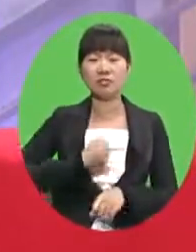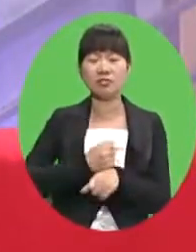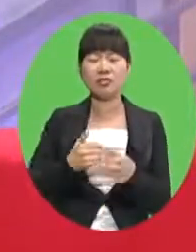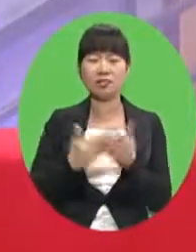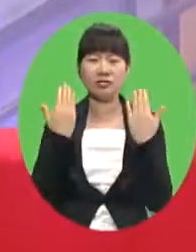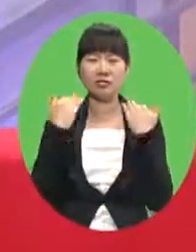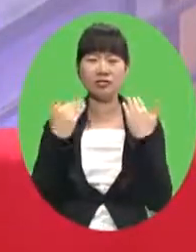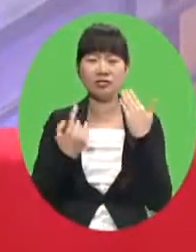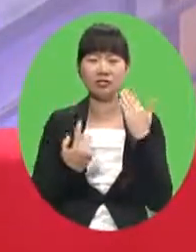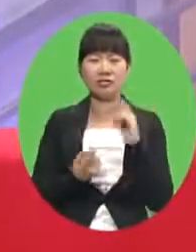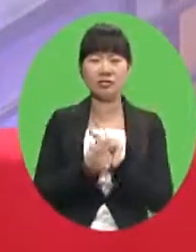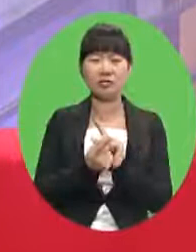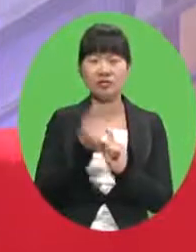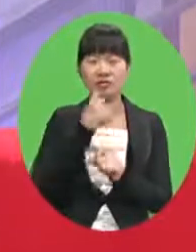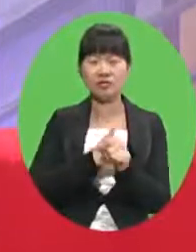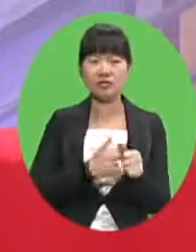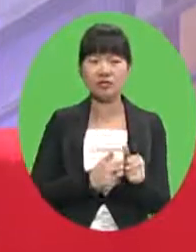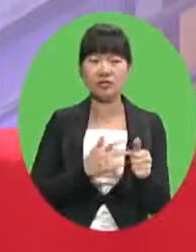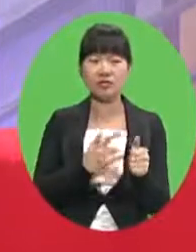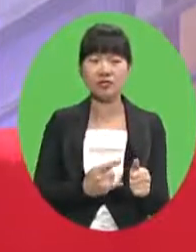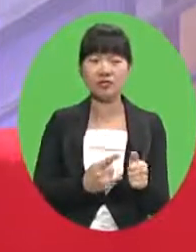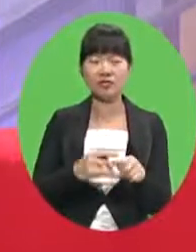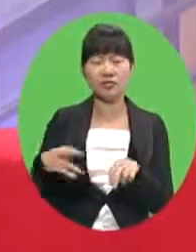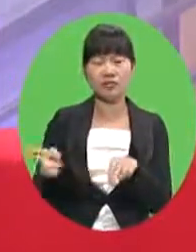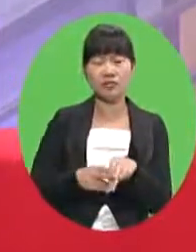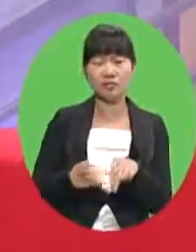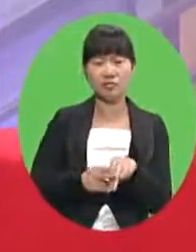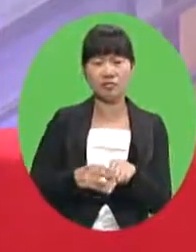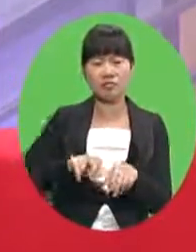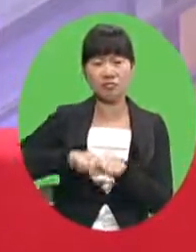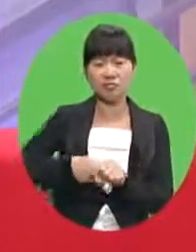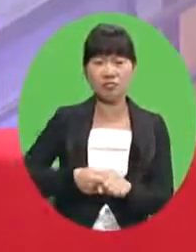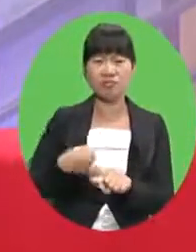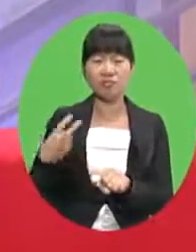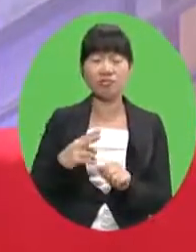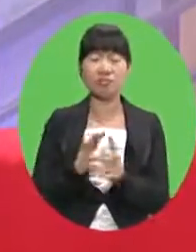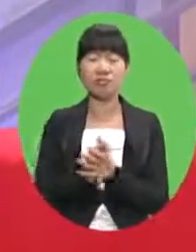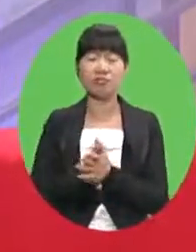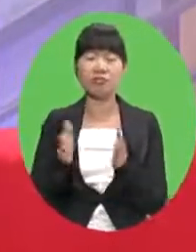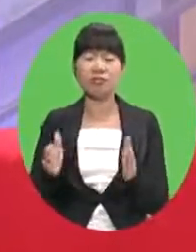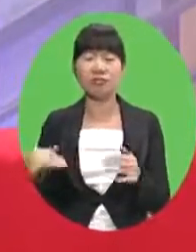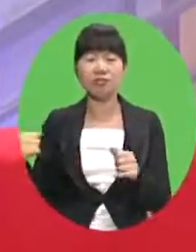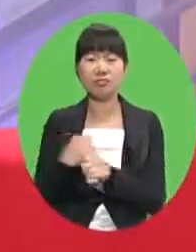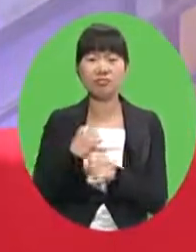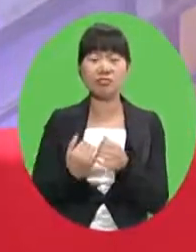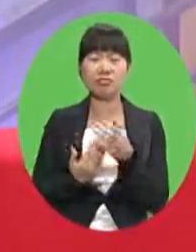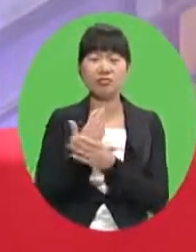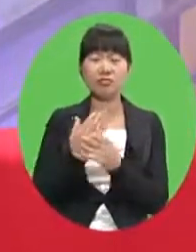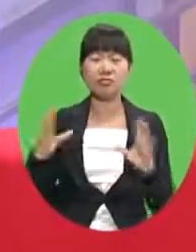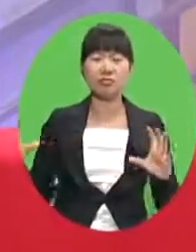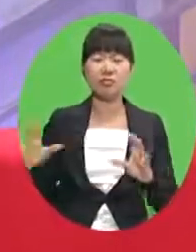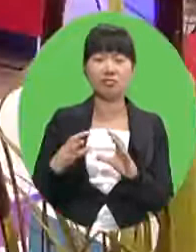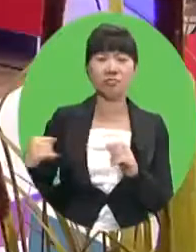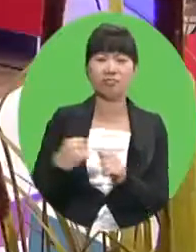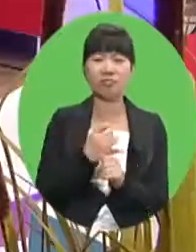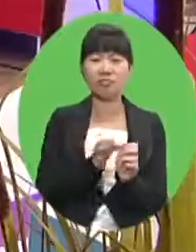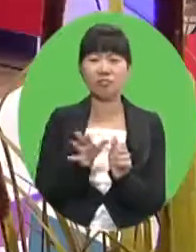학교에서 벌어지는 선생님들에 의한 체벌, 학교 친구들 간의 어떤 폭력 사건, 집단 폭력, 또